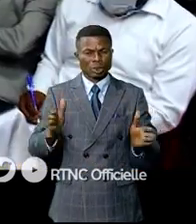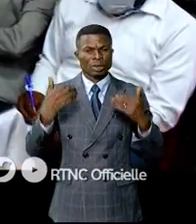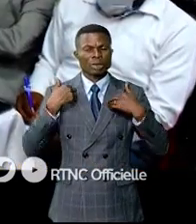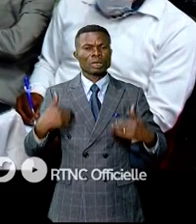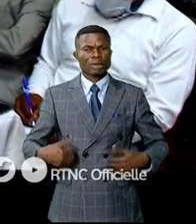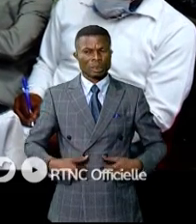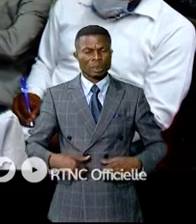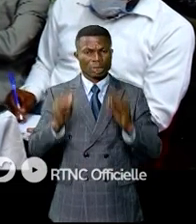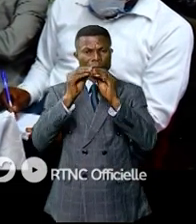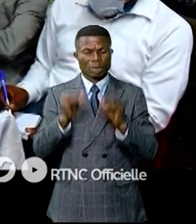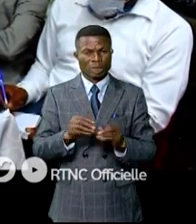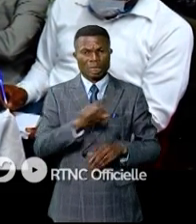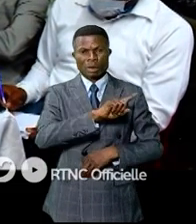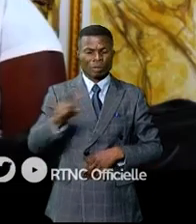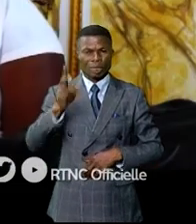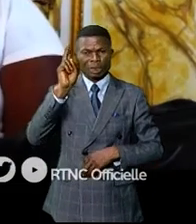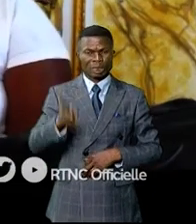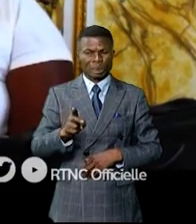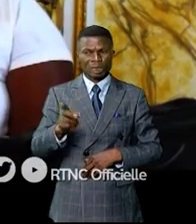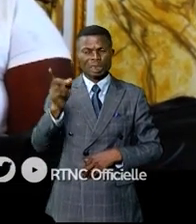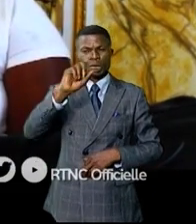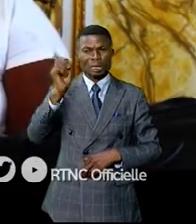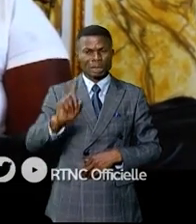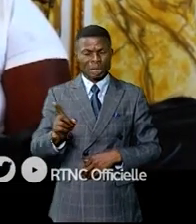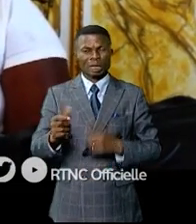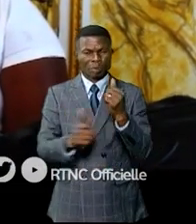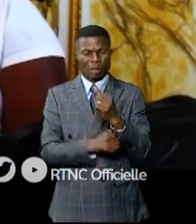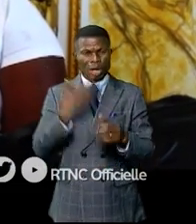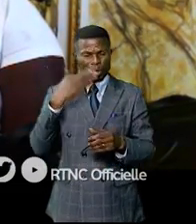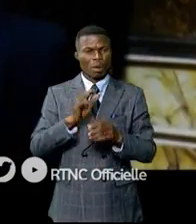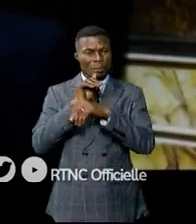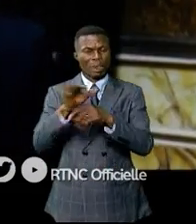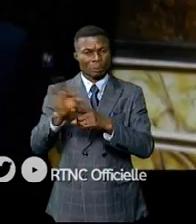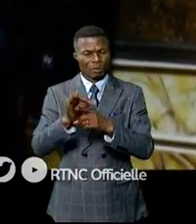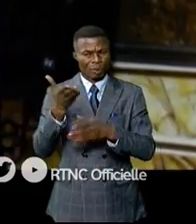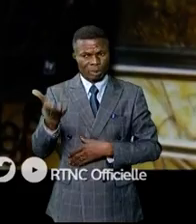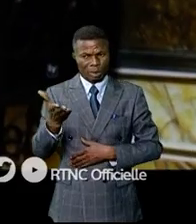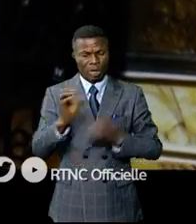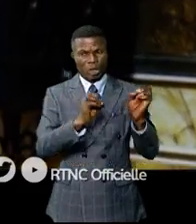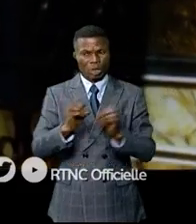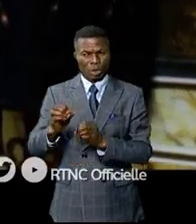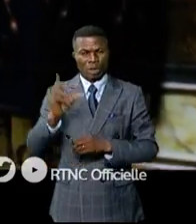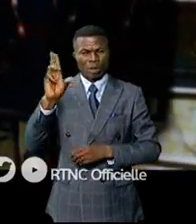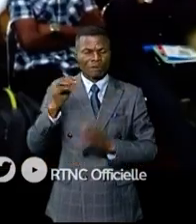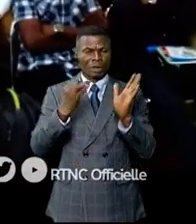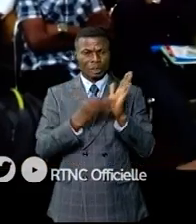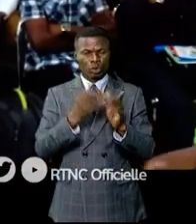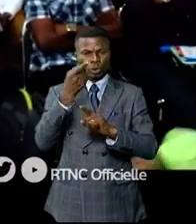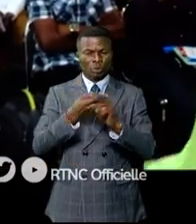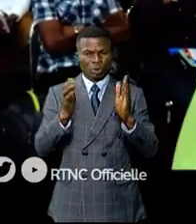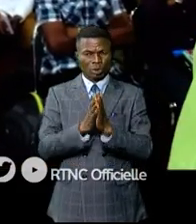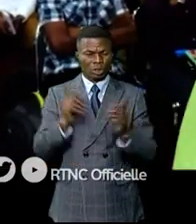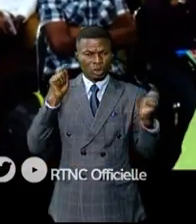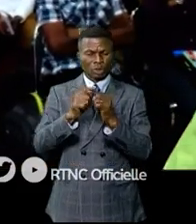santé. Au total, près de 1230 prestataires formés au cours de cette session de formation organisée du 28 octobre au